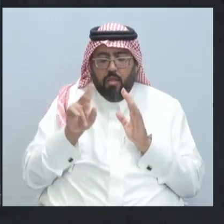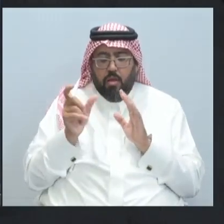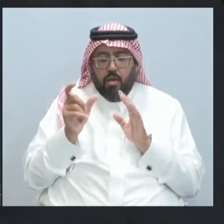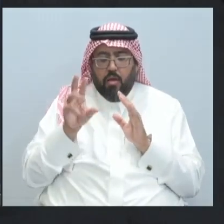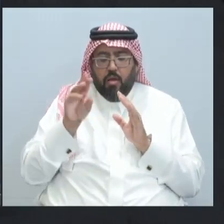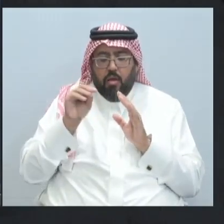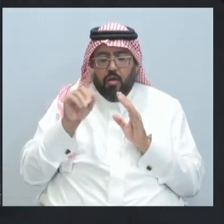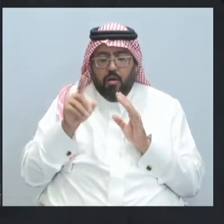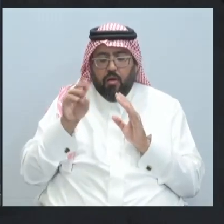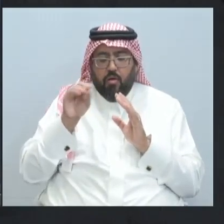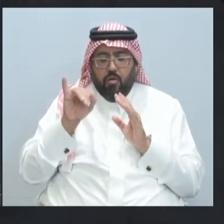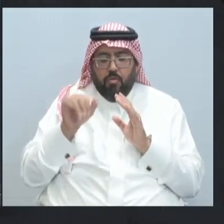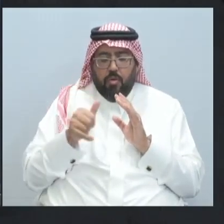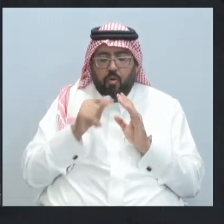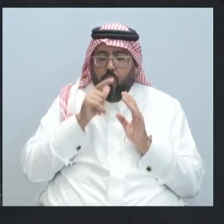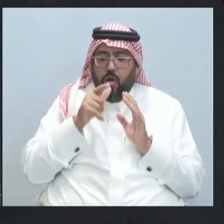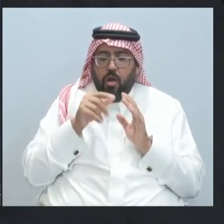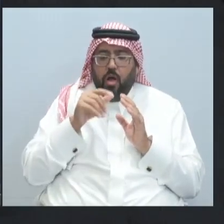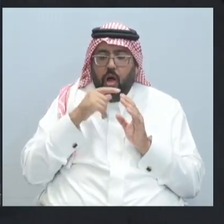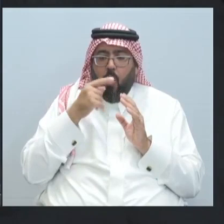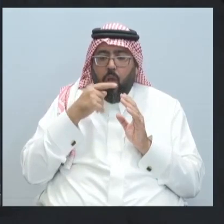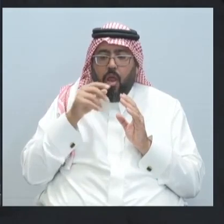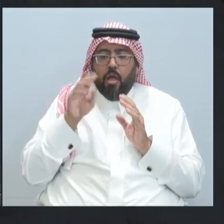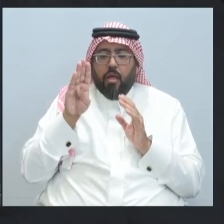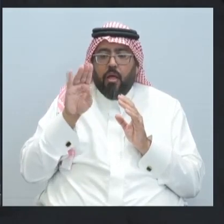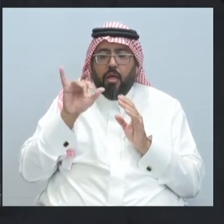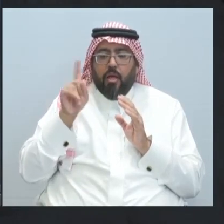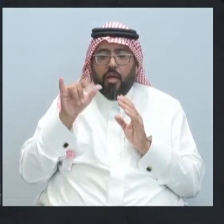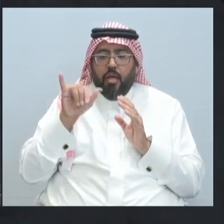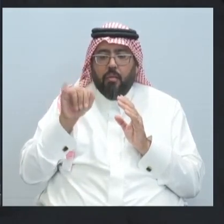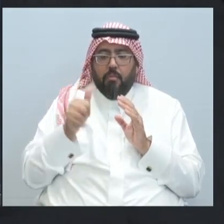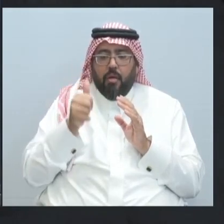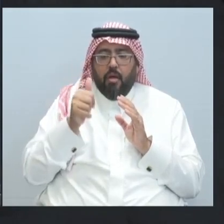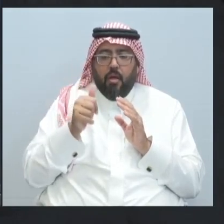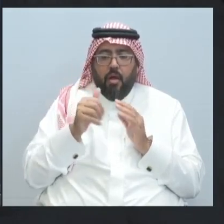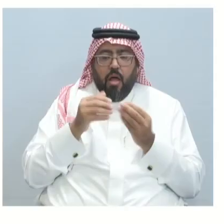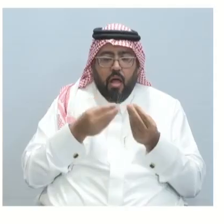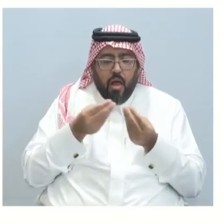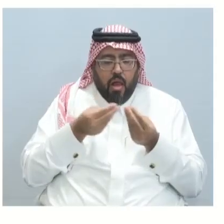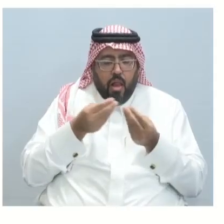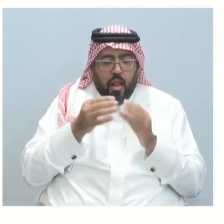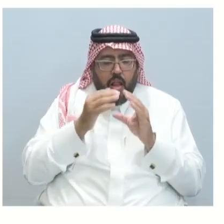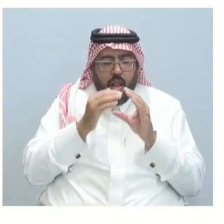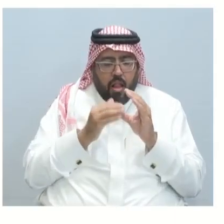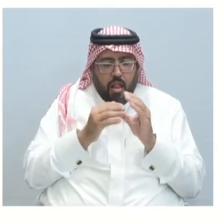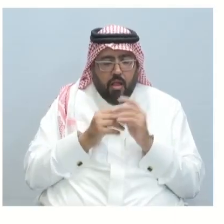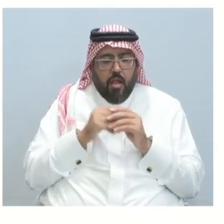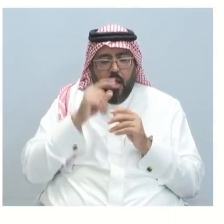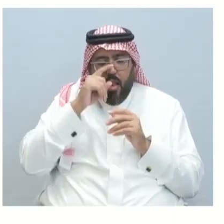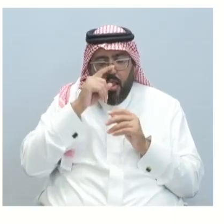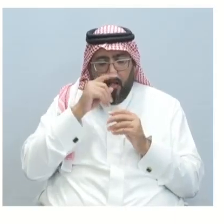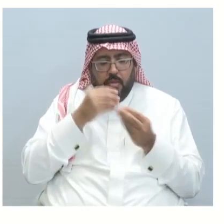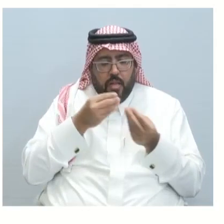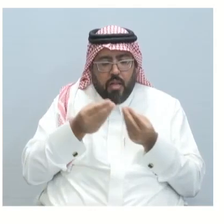وقل لهما قولا كريمه واخفض لهما جناح الذل من الرحمه وهذا يبين انك لابد ان